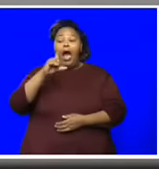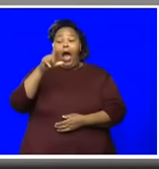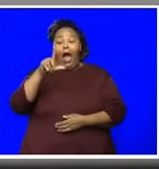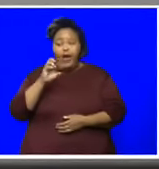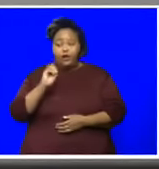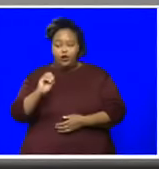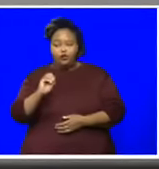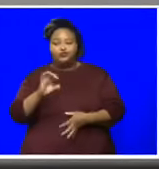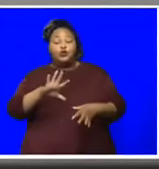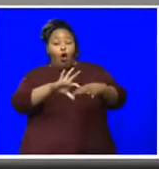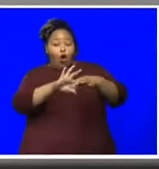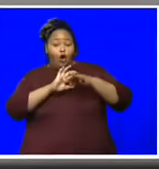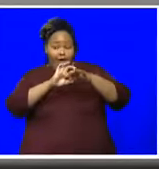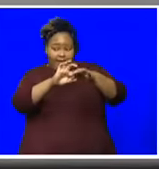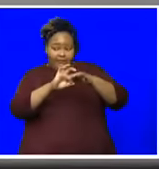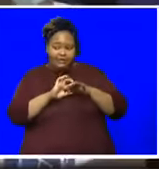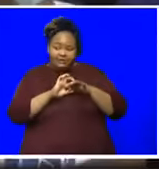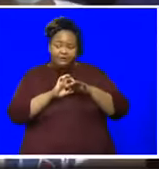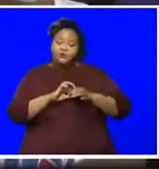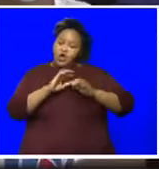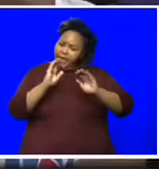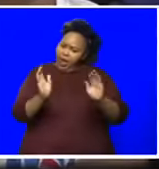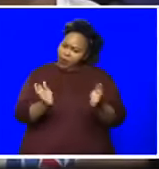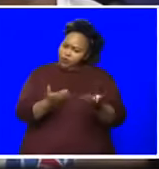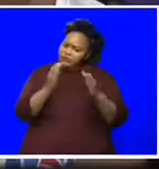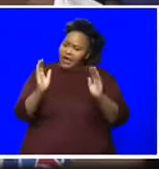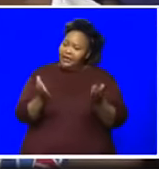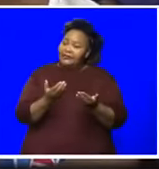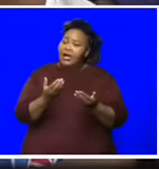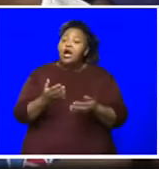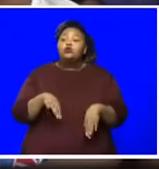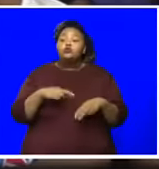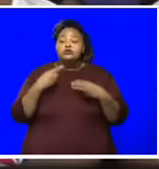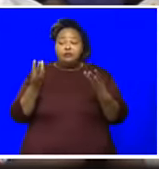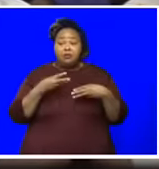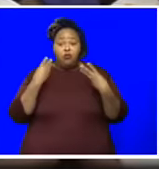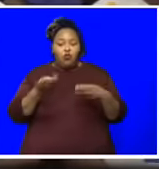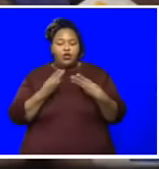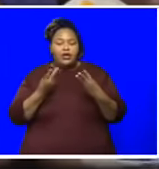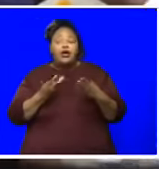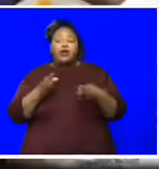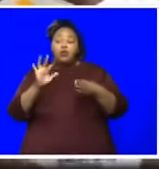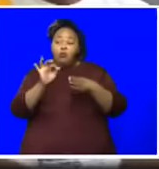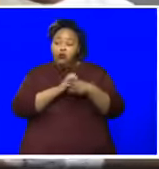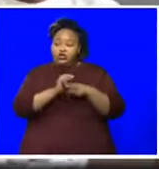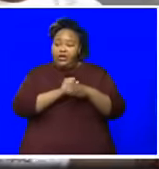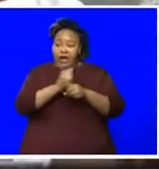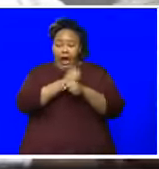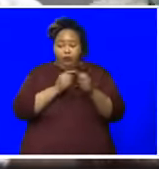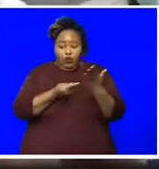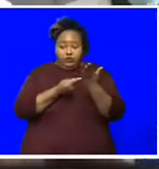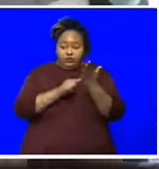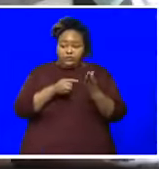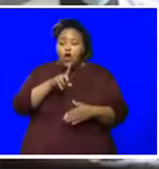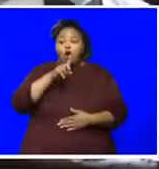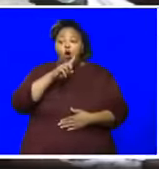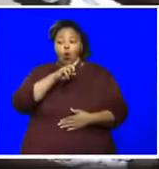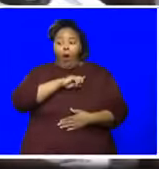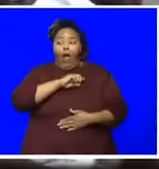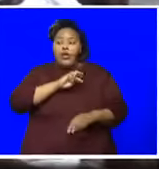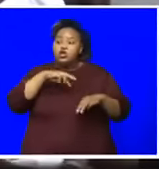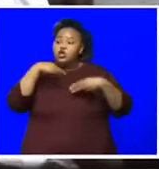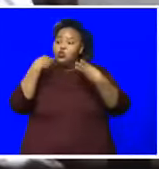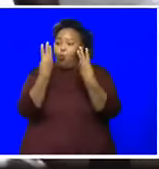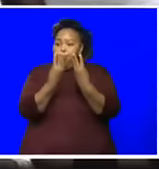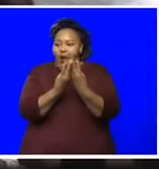Labour Organization iyakhuthatha kuceceshwa kwebantu kutebuchwephesha njengoba umhlaba sewusebenza ngato